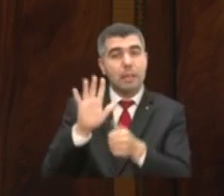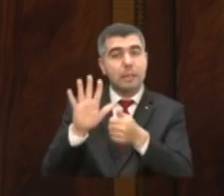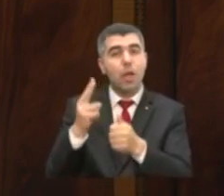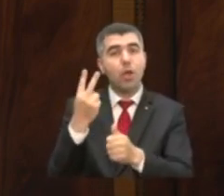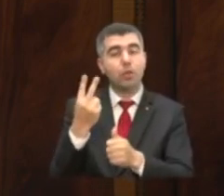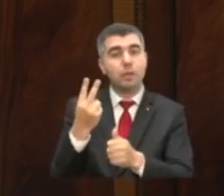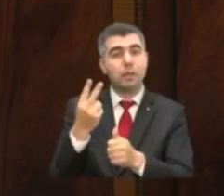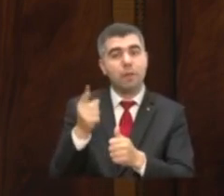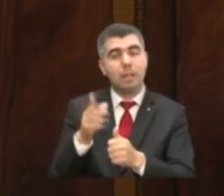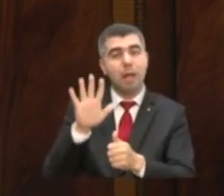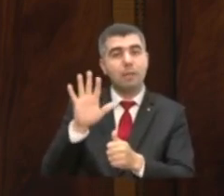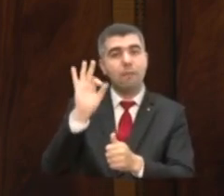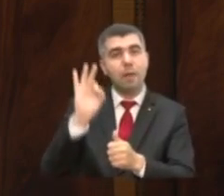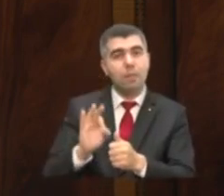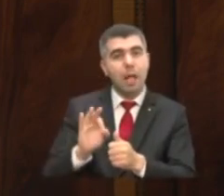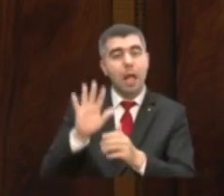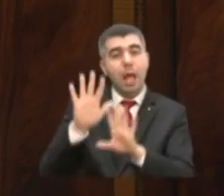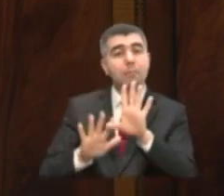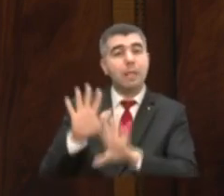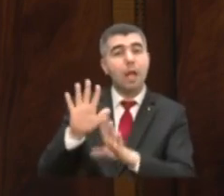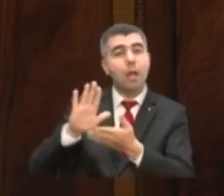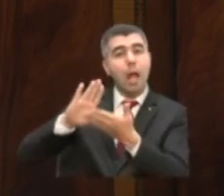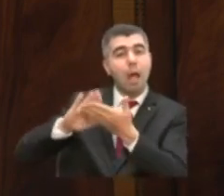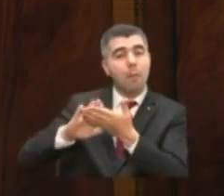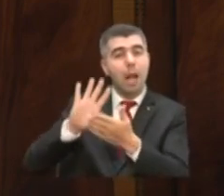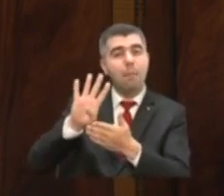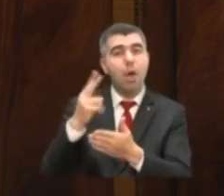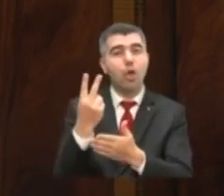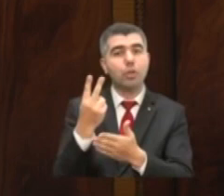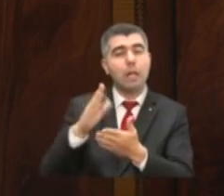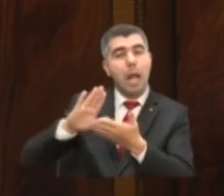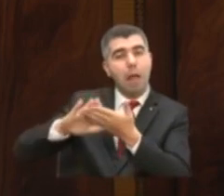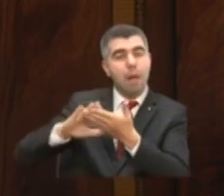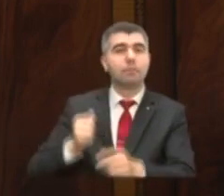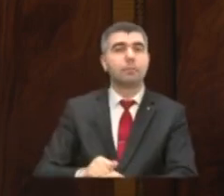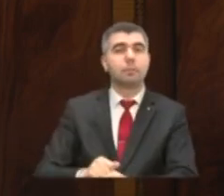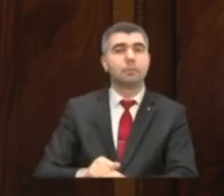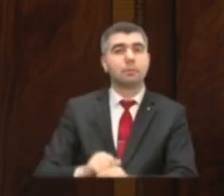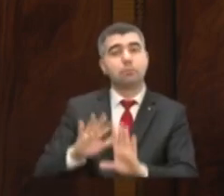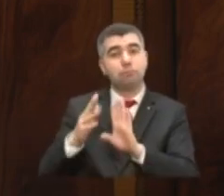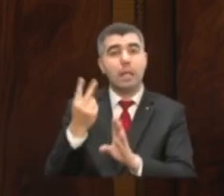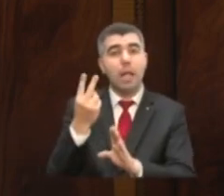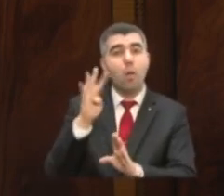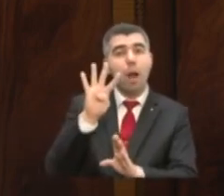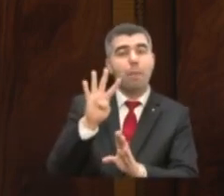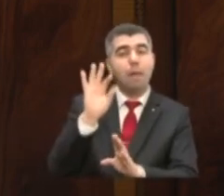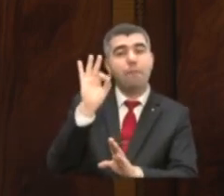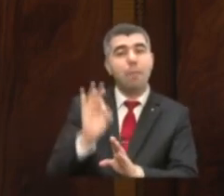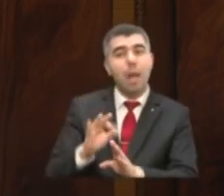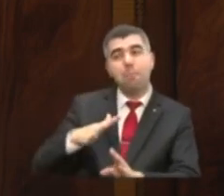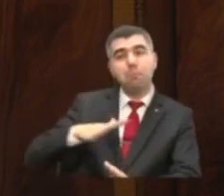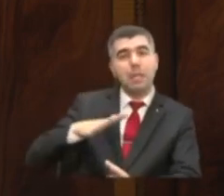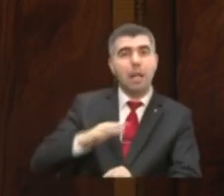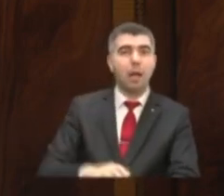بين الذين تتراوح أعمارهم 15-24 سنة، مع معدل وصل إلى أكثر من 42% في المدن،